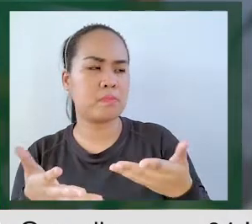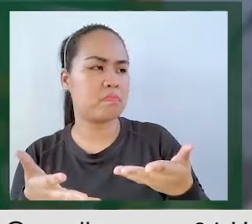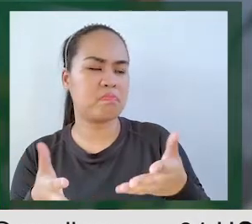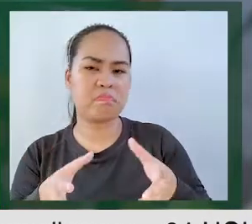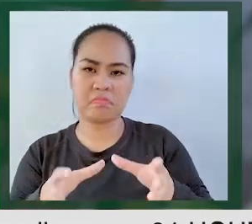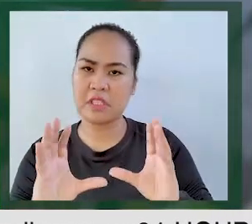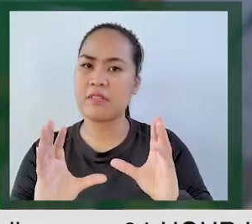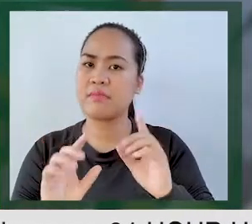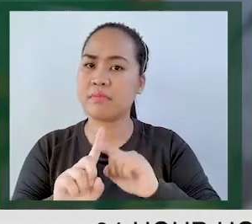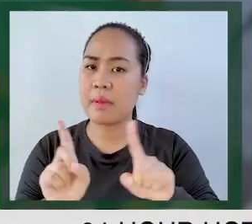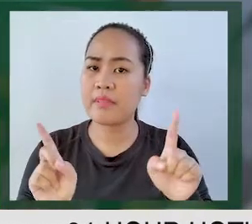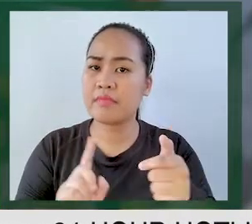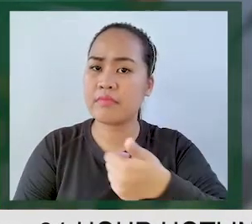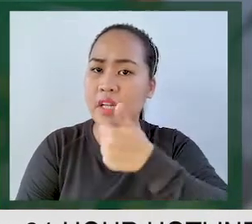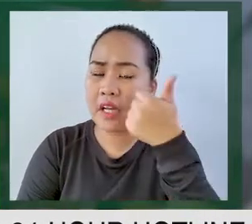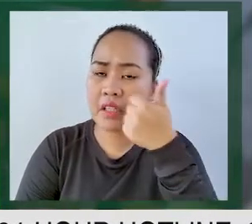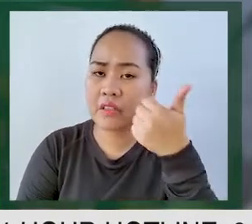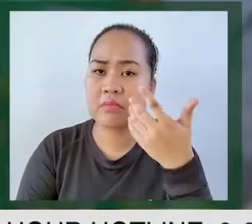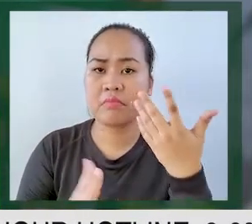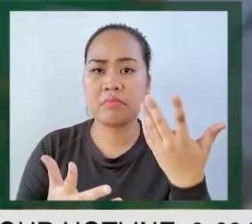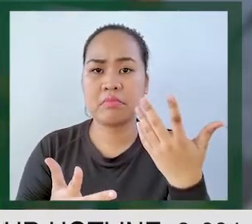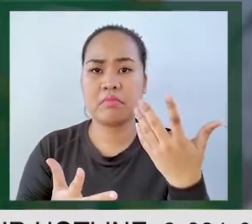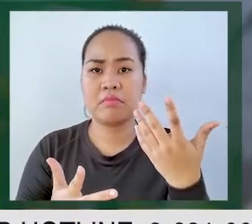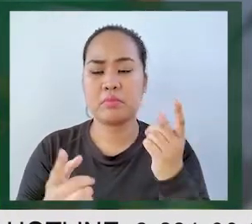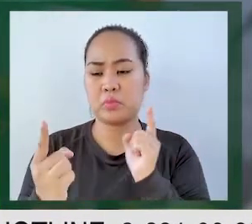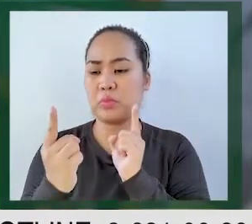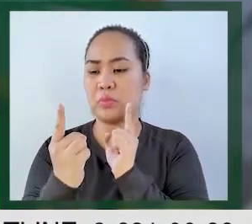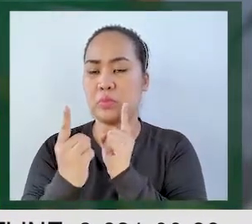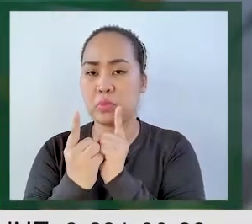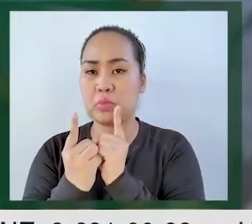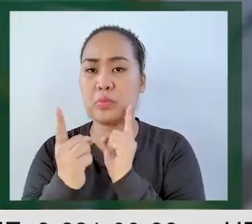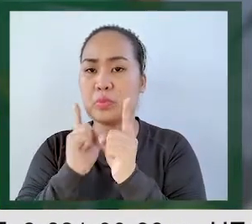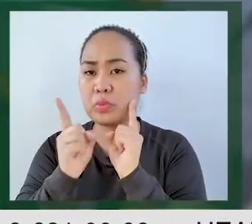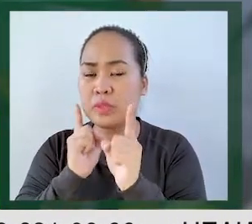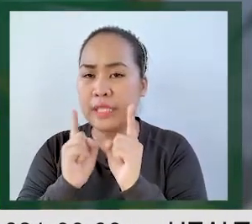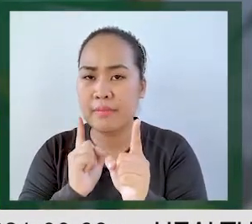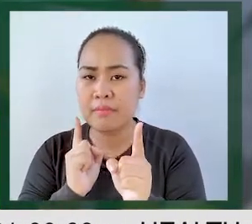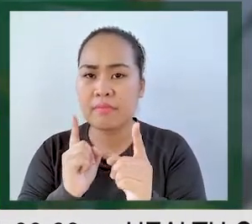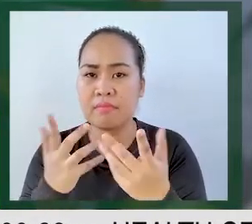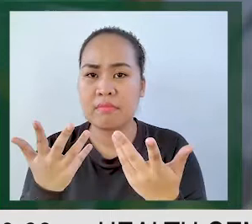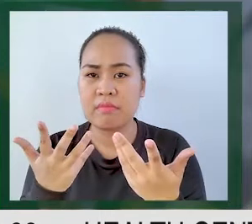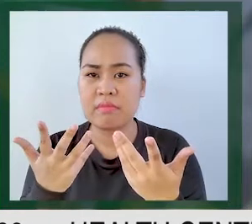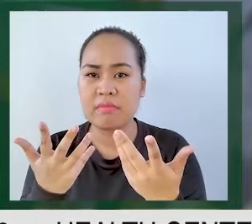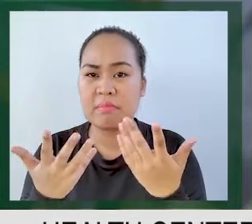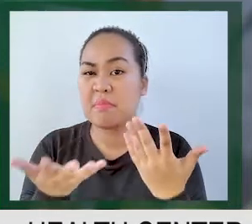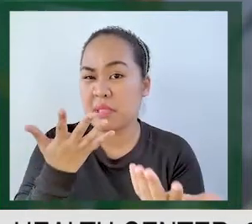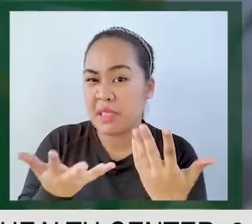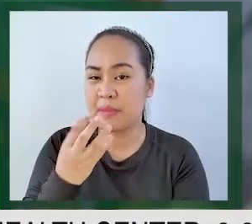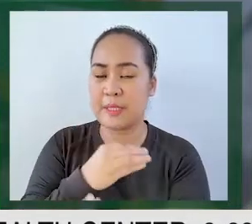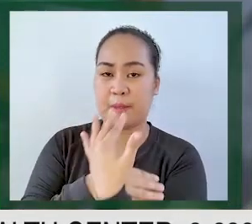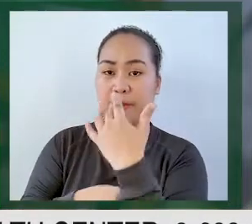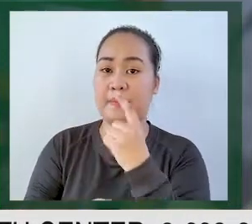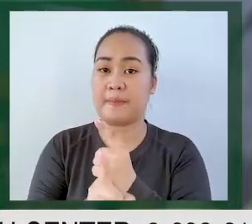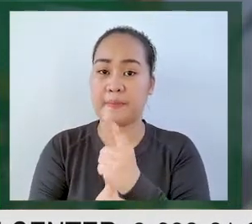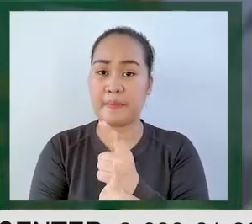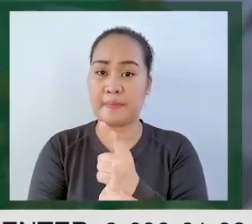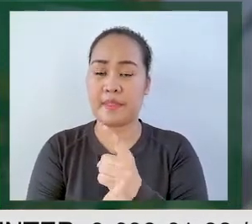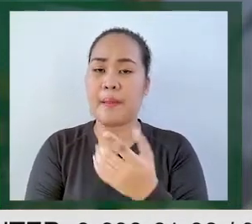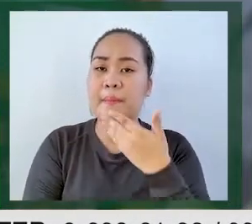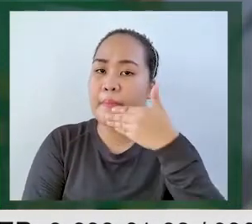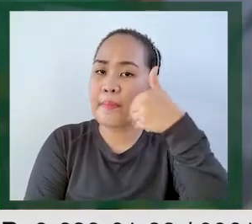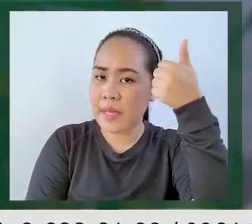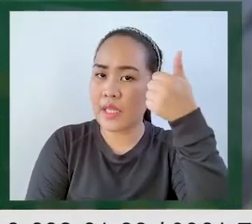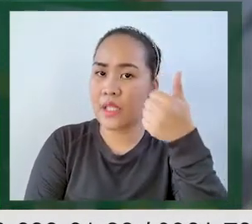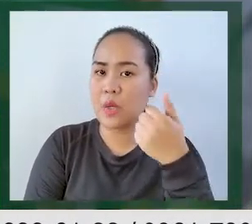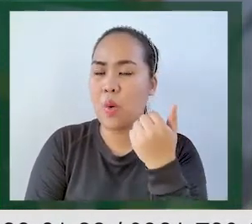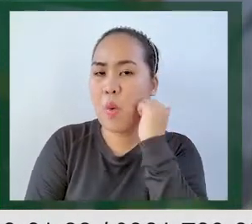Diba? Kaya, sabi nga natin, just treat everyone na kausap nyo na as if COVID positive siya.